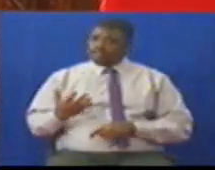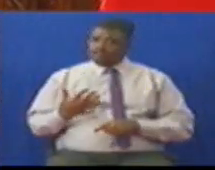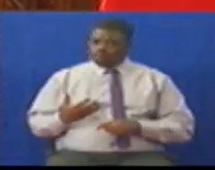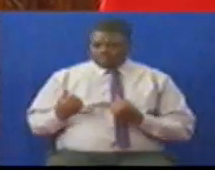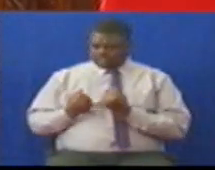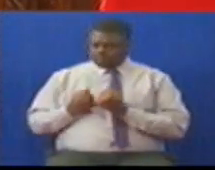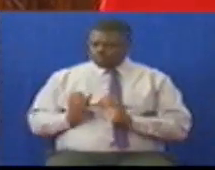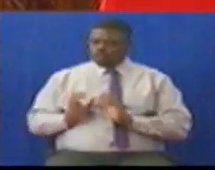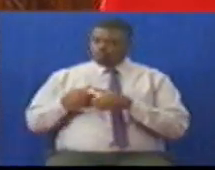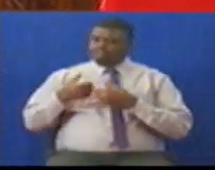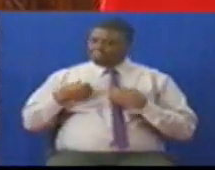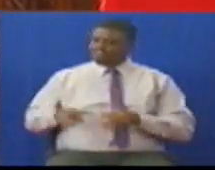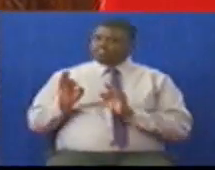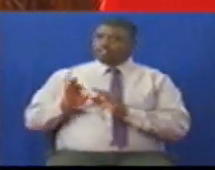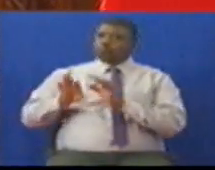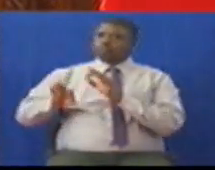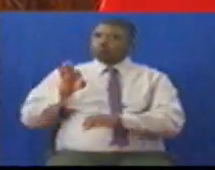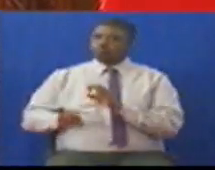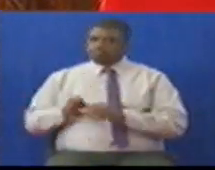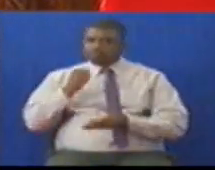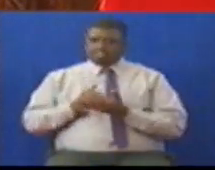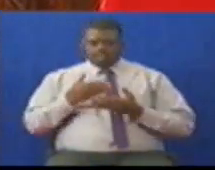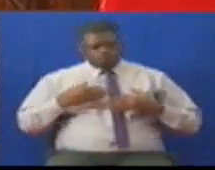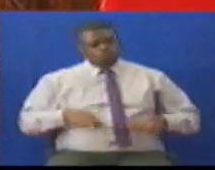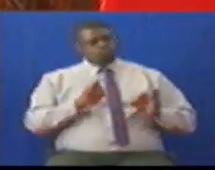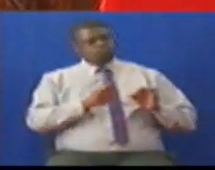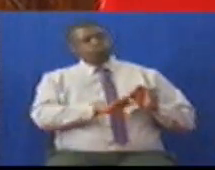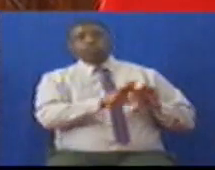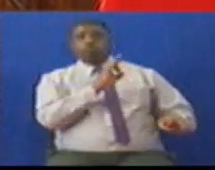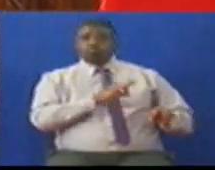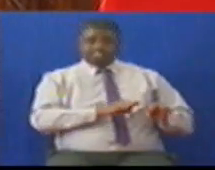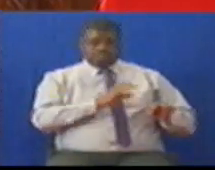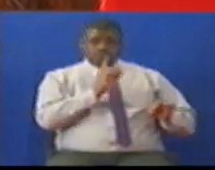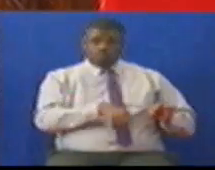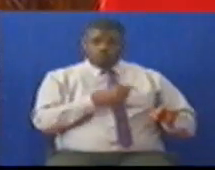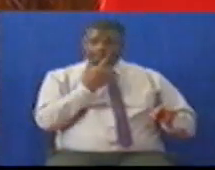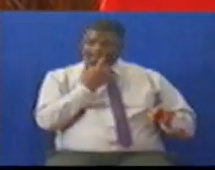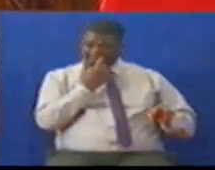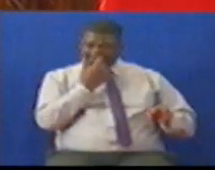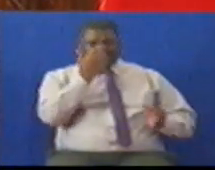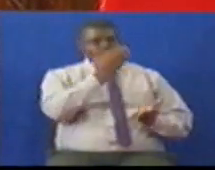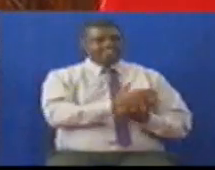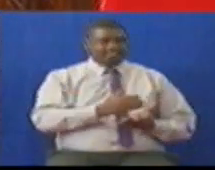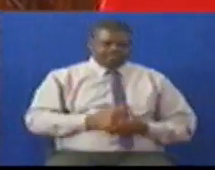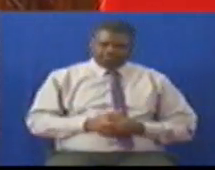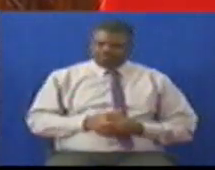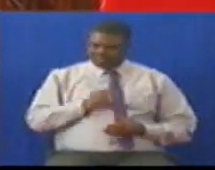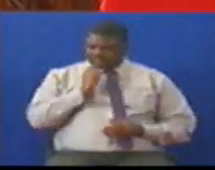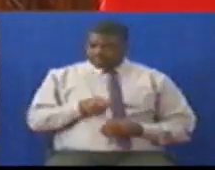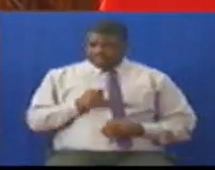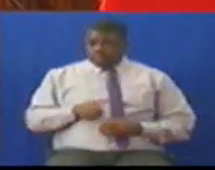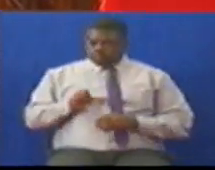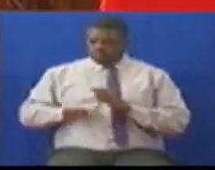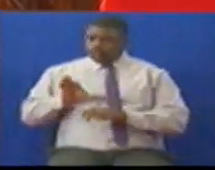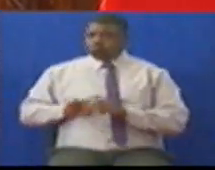tume huru ya uchaguzi ili kuhakikisha uhuru uchaguzi wa Oktoba unakuwa huru na wa haki. Mheshimiwa Spika, baada ya